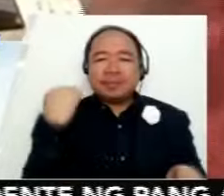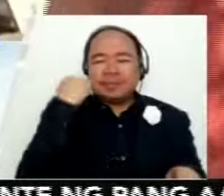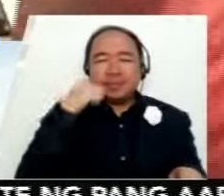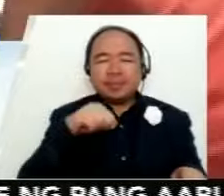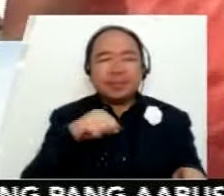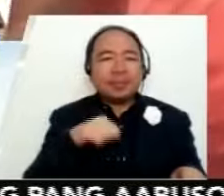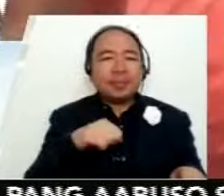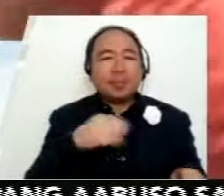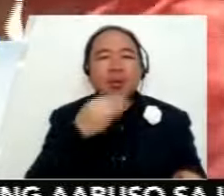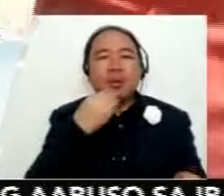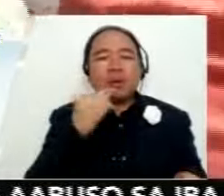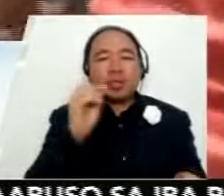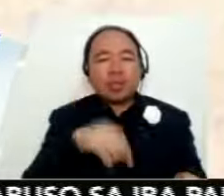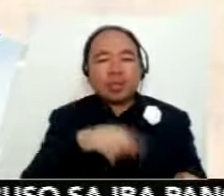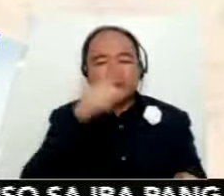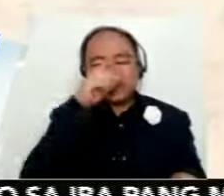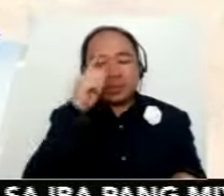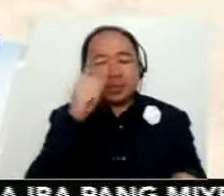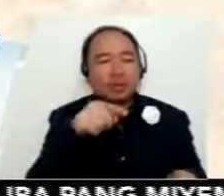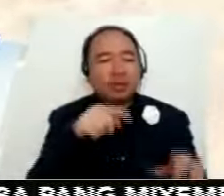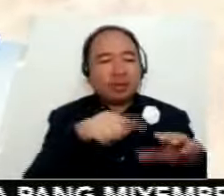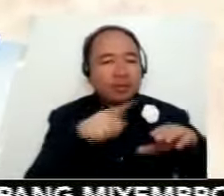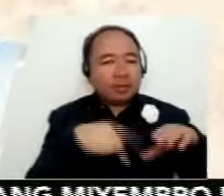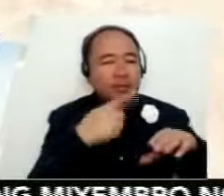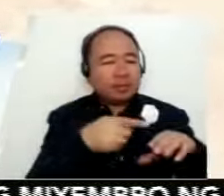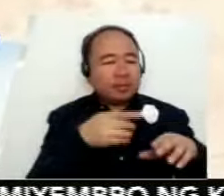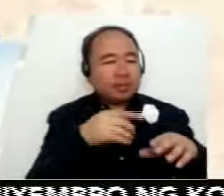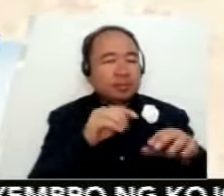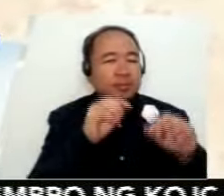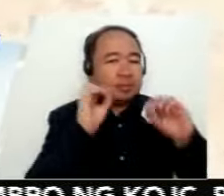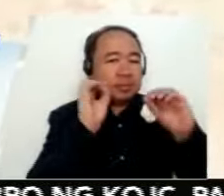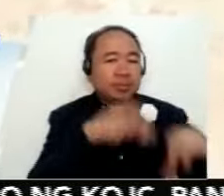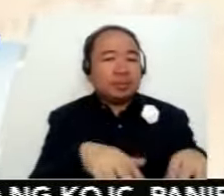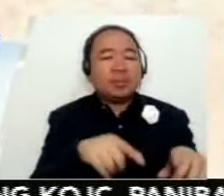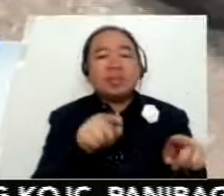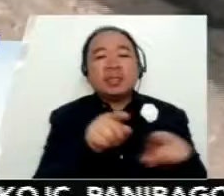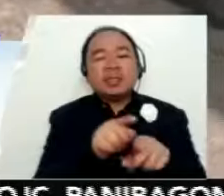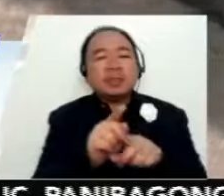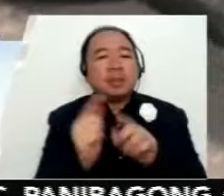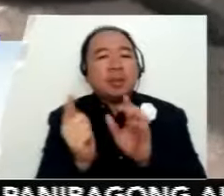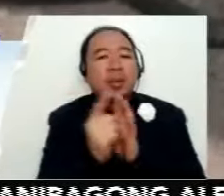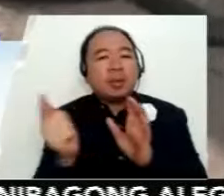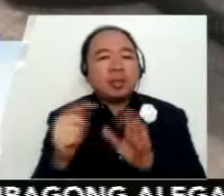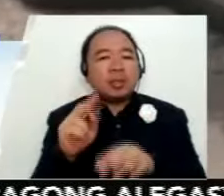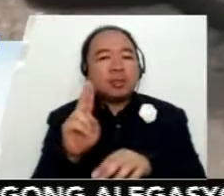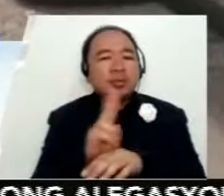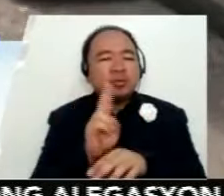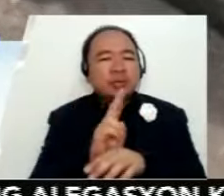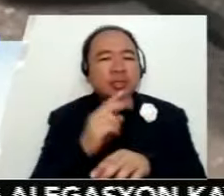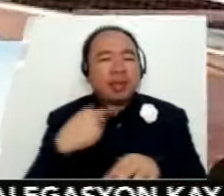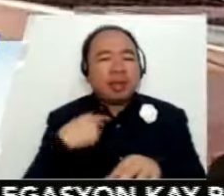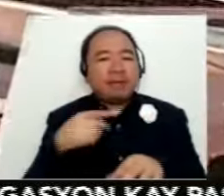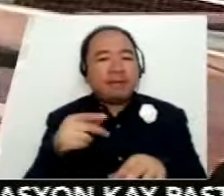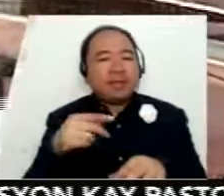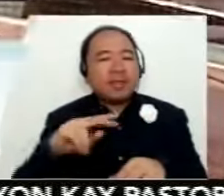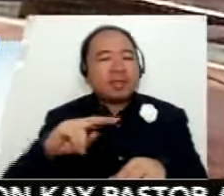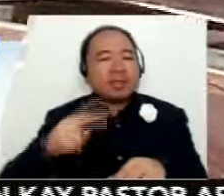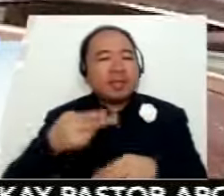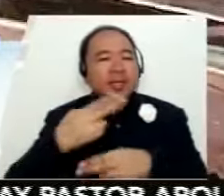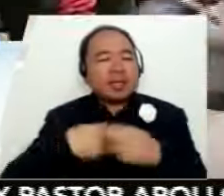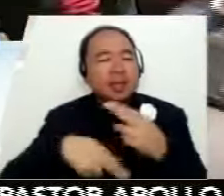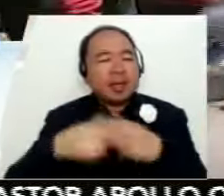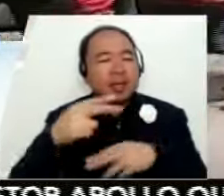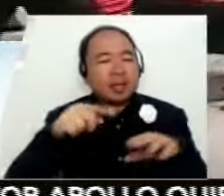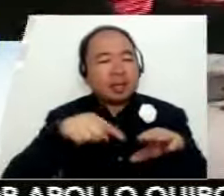sa mga tinambak na gulong sa kalsada, ilegal din umano ang ginagawang pagguhit sa mga segunda manong gulong ng pamilya ni Celso. Di niya tunay na